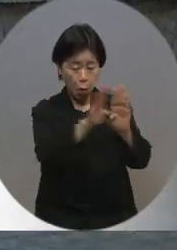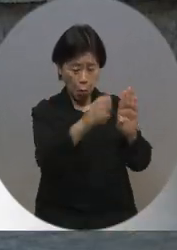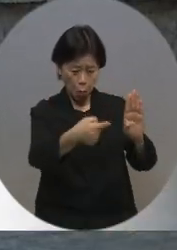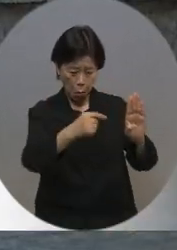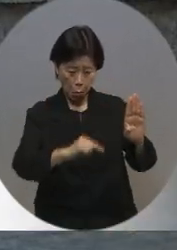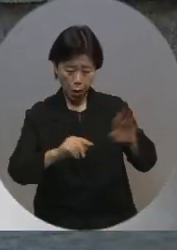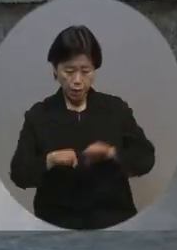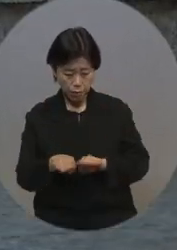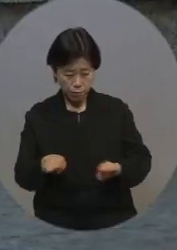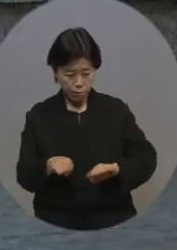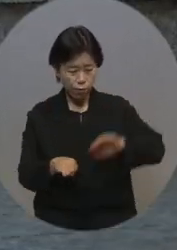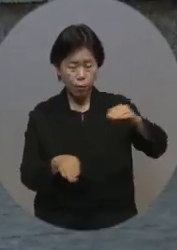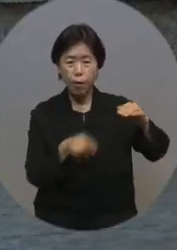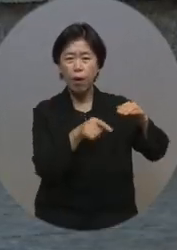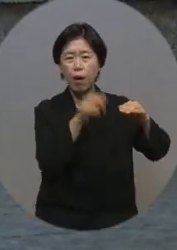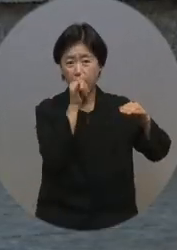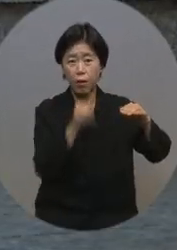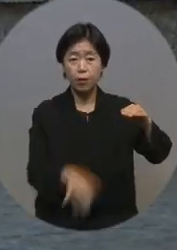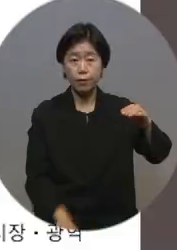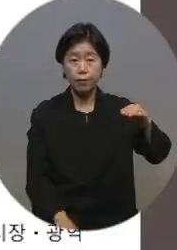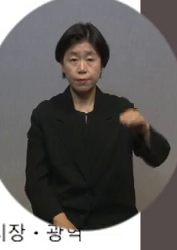존재합니다.